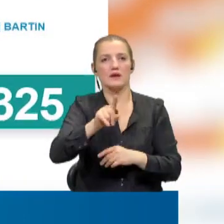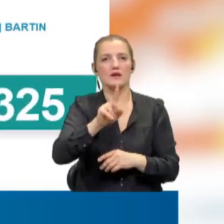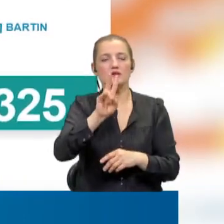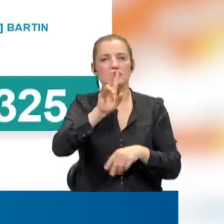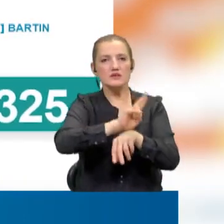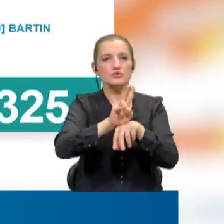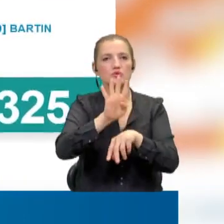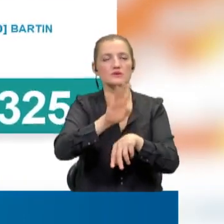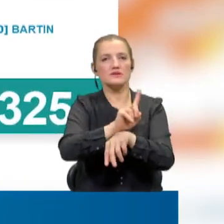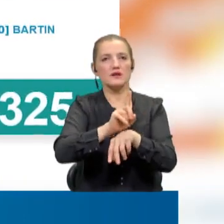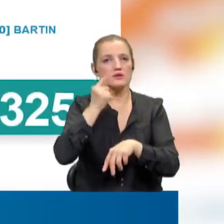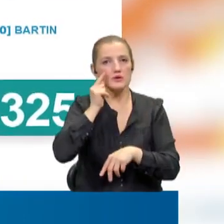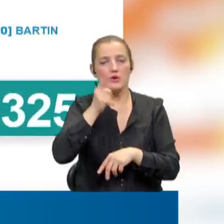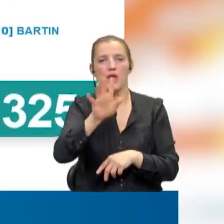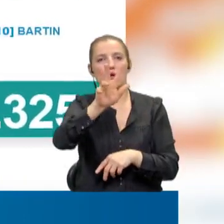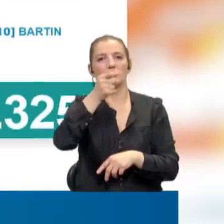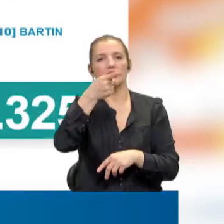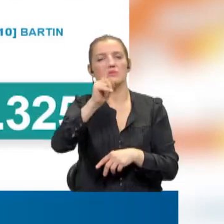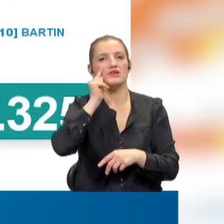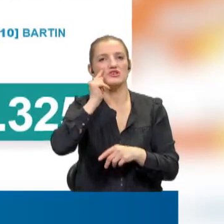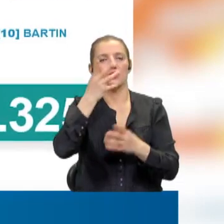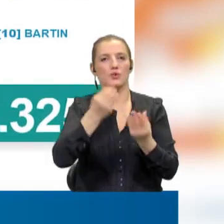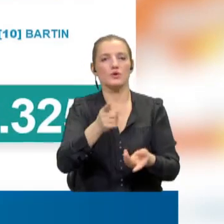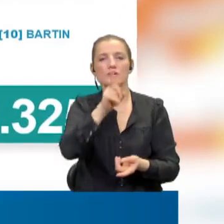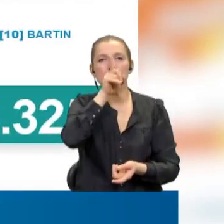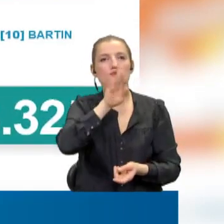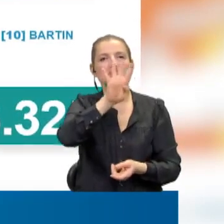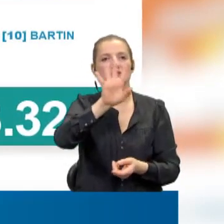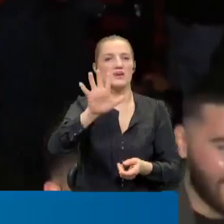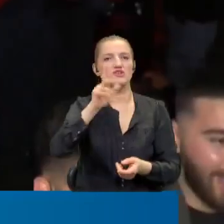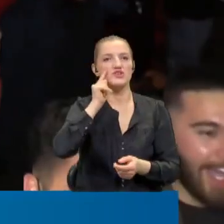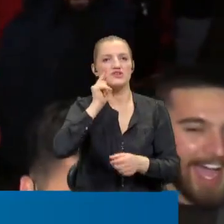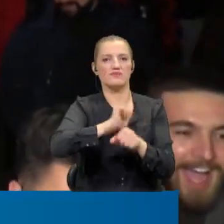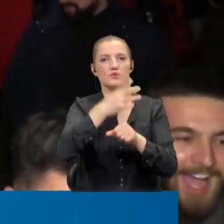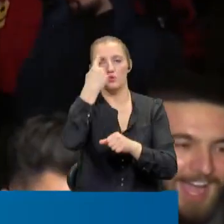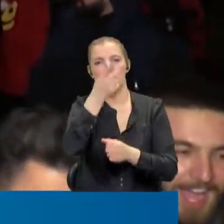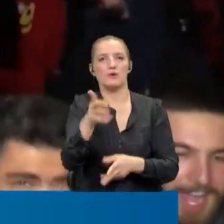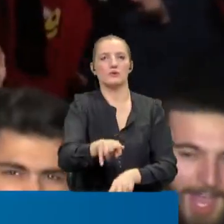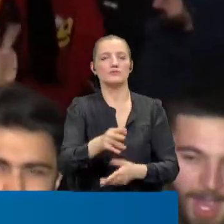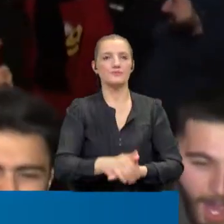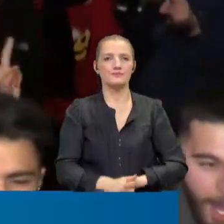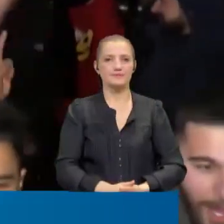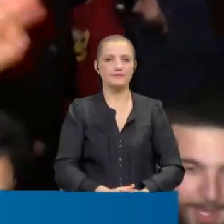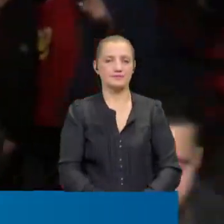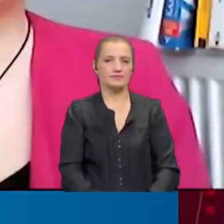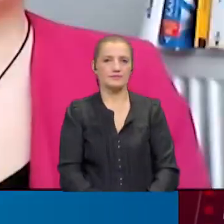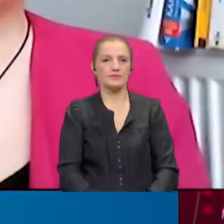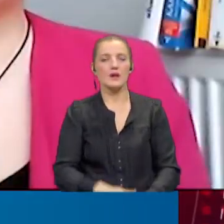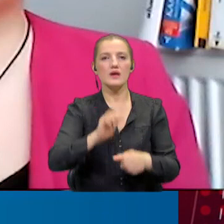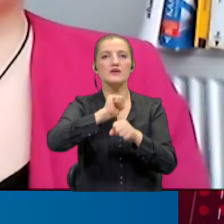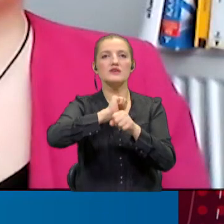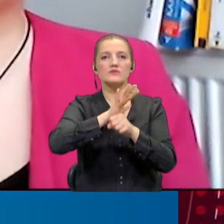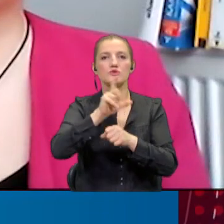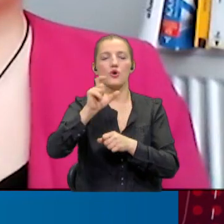36 bin 731 kişiyi teşhis konuldu 145 kişi hayatını kaybetti güç